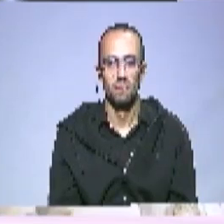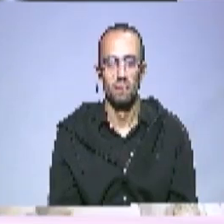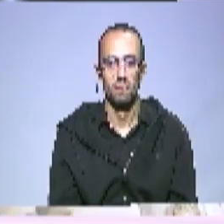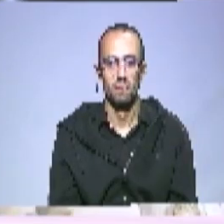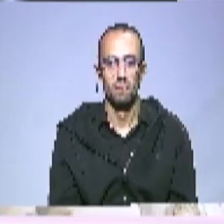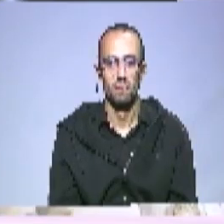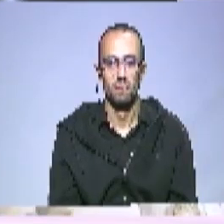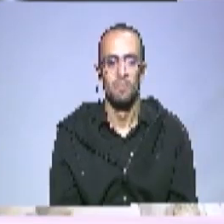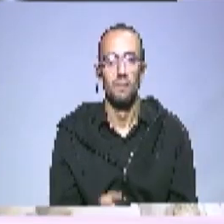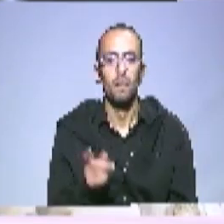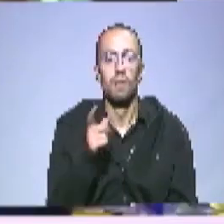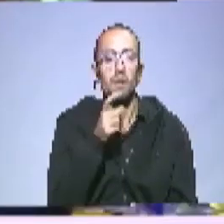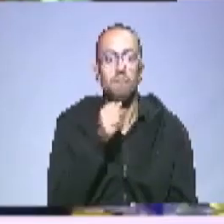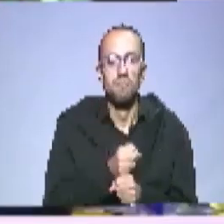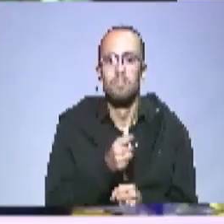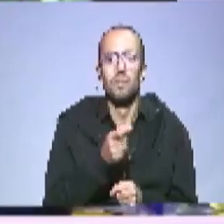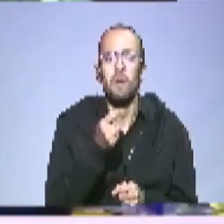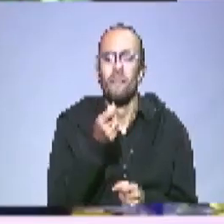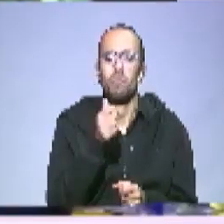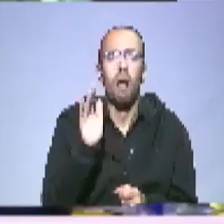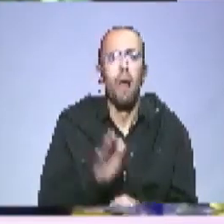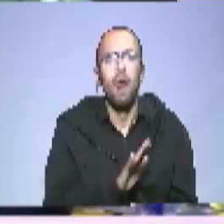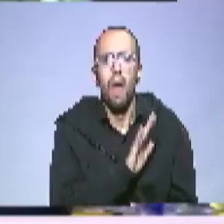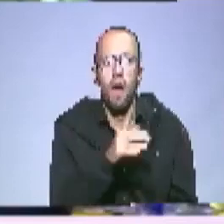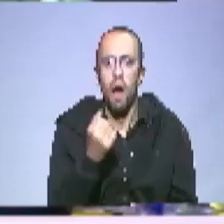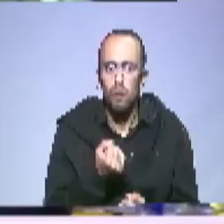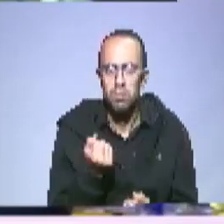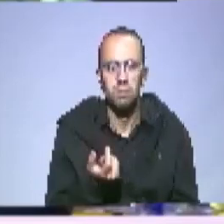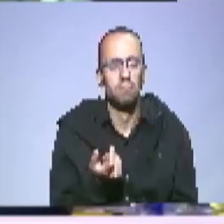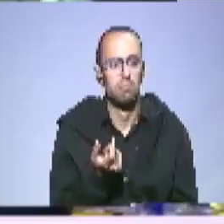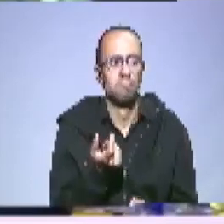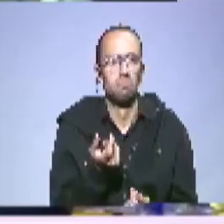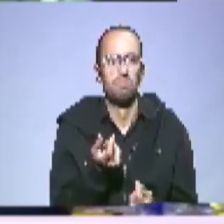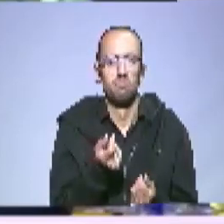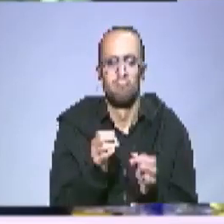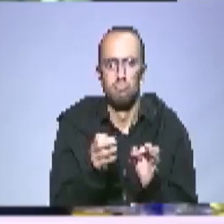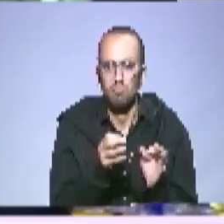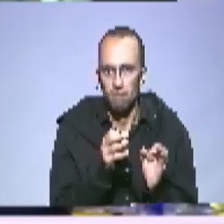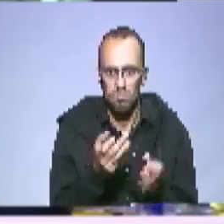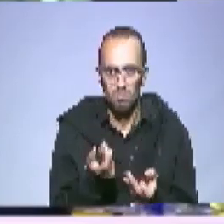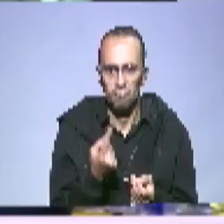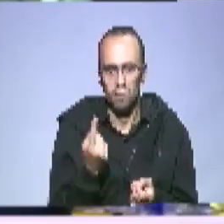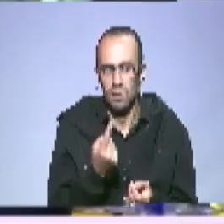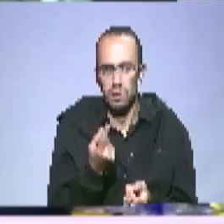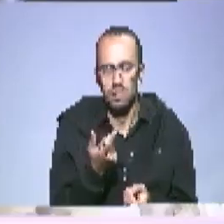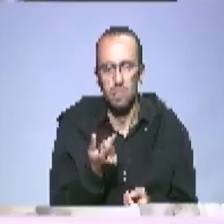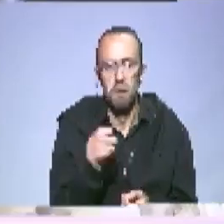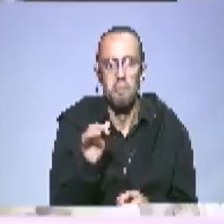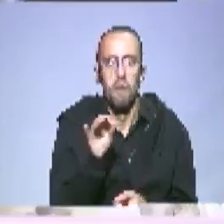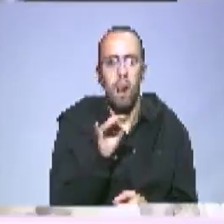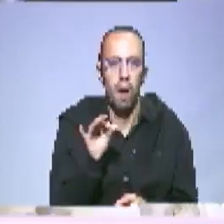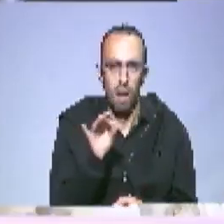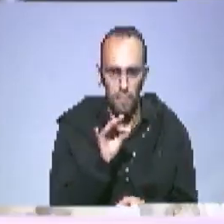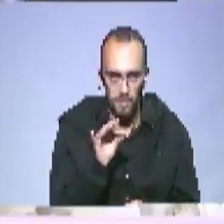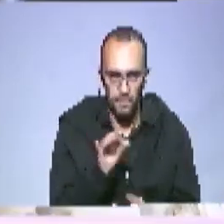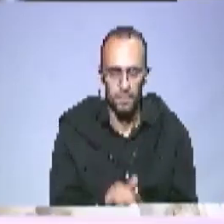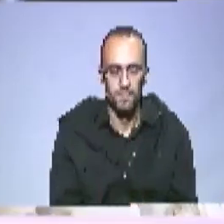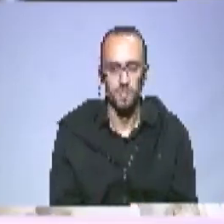بنشتغل باقل التكاليف وبحاجات صغننه كده يعني، نحط شويه الملح بتوعنا،